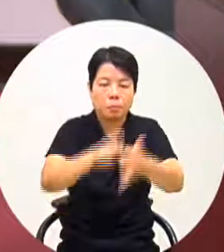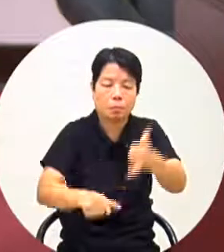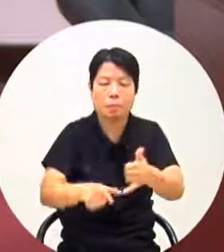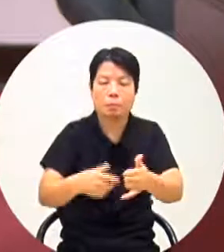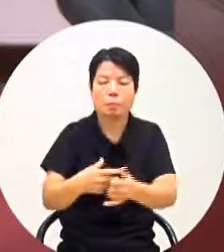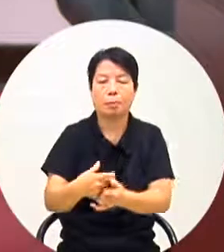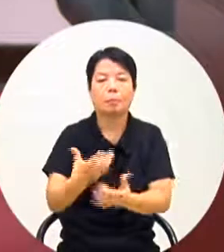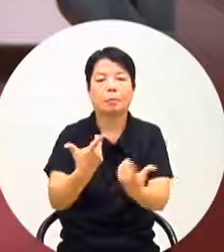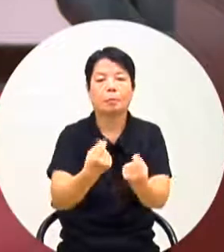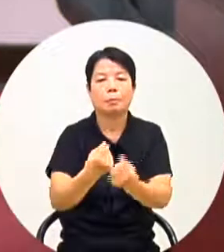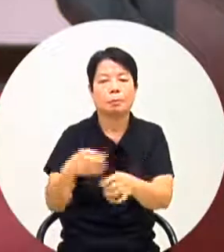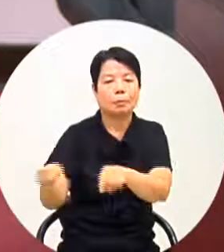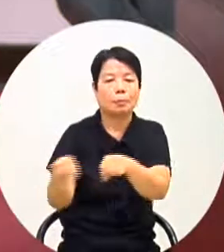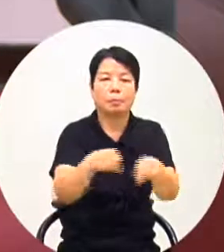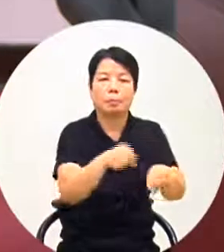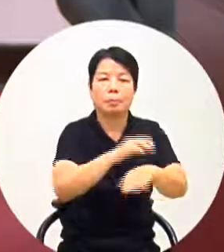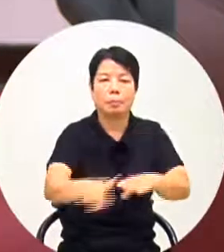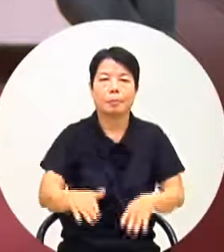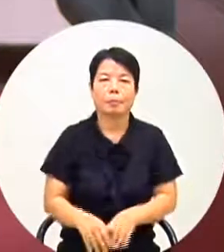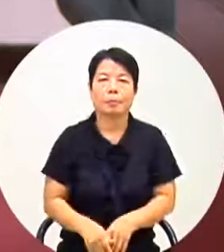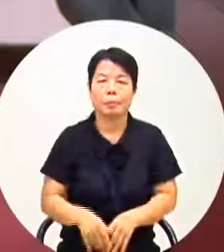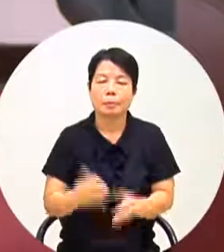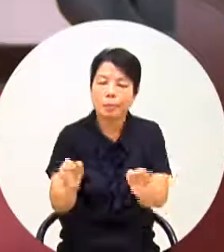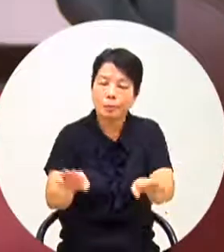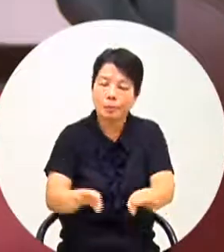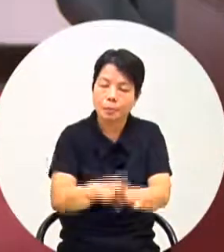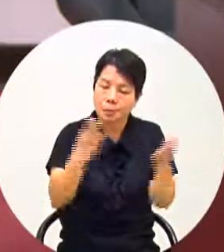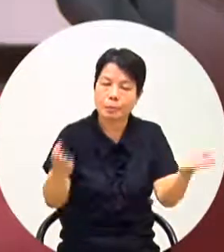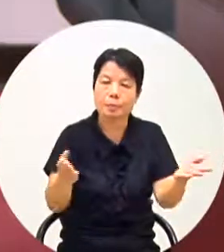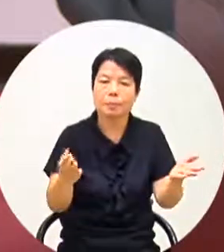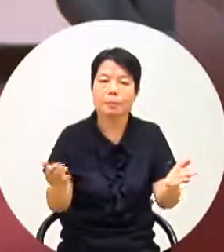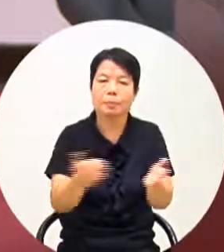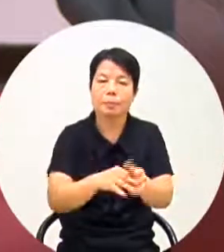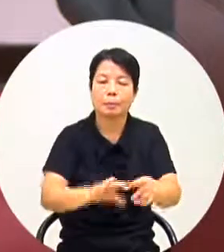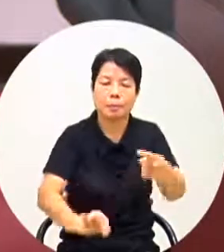行。那已经启动了，也已经到达了